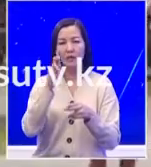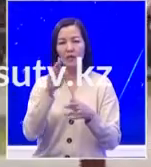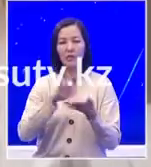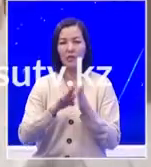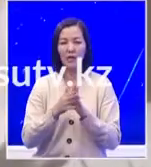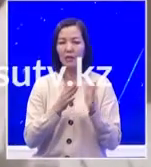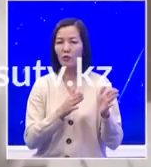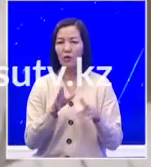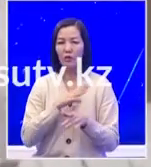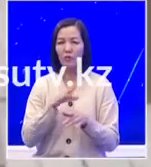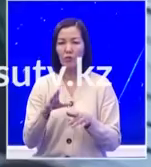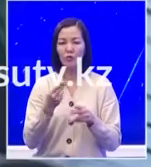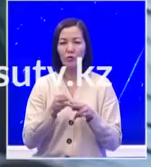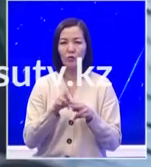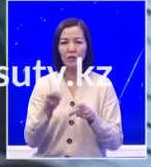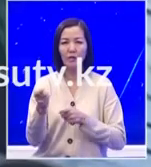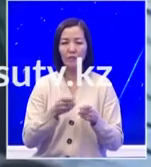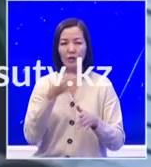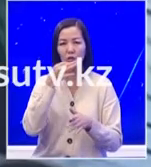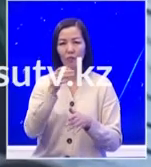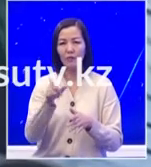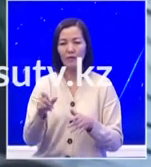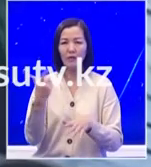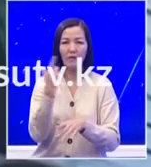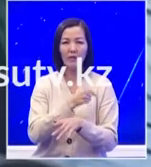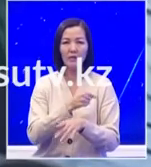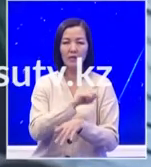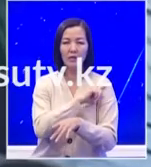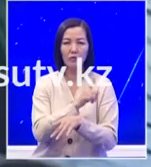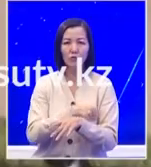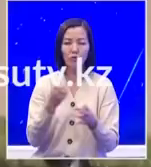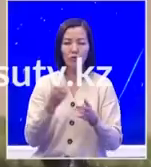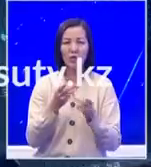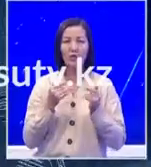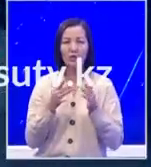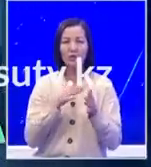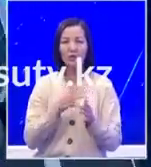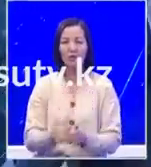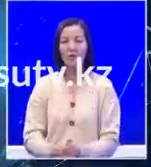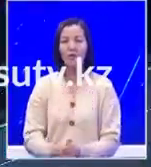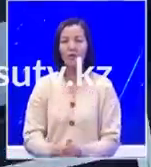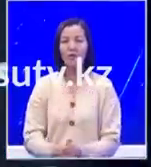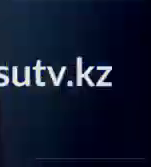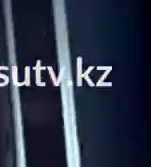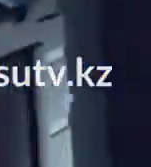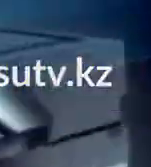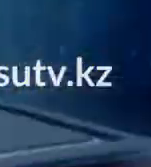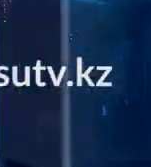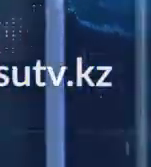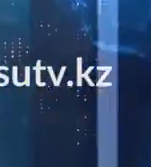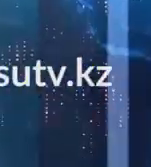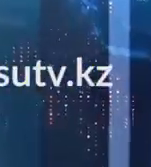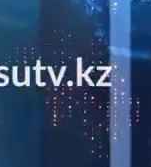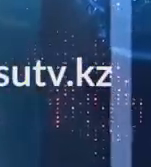эпиджағдай әлі тұрақталған жоқ. Сондықтан билік жауапты мамандарға вакцина шарасын күшейтуді талап етті. Топтаманы ғаламтор ақпараттарымен дайындаған